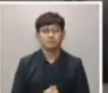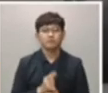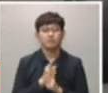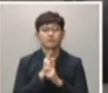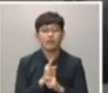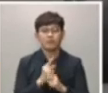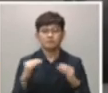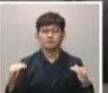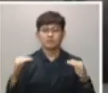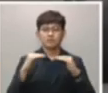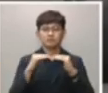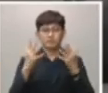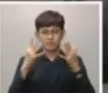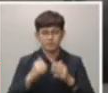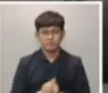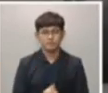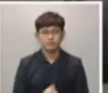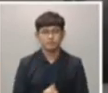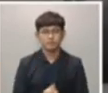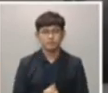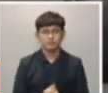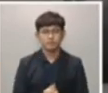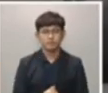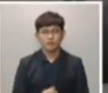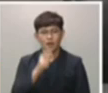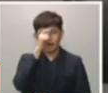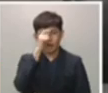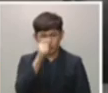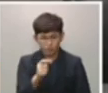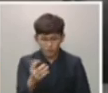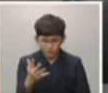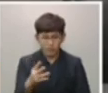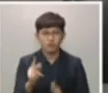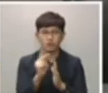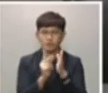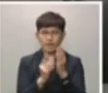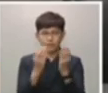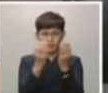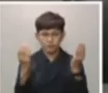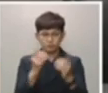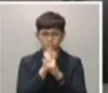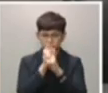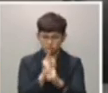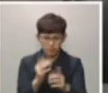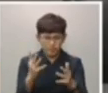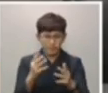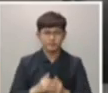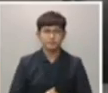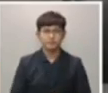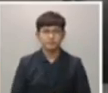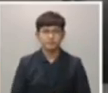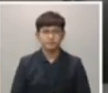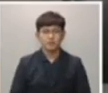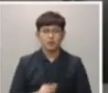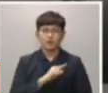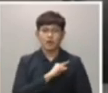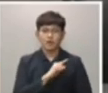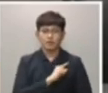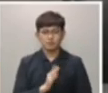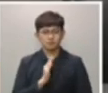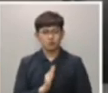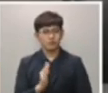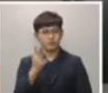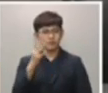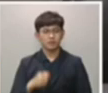มอภาคไม่เคารพและปฏิบัติตามรัฐธรรมนูญไม่ปฏิบัติหน้าที่ด้วยความซื่อสัตย์สุจริต